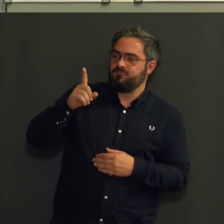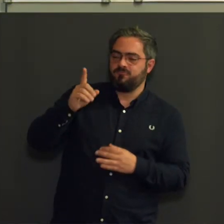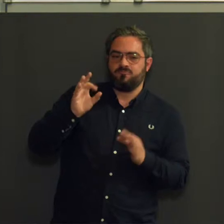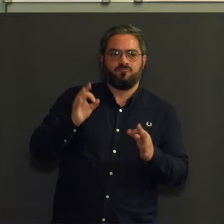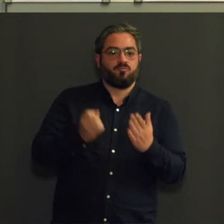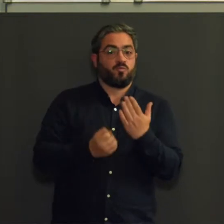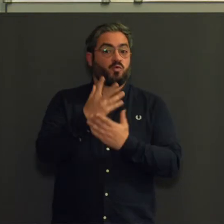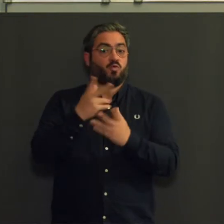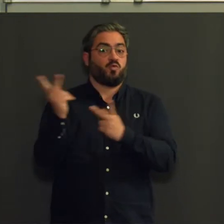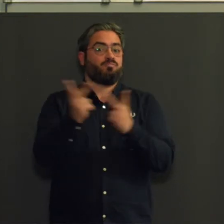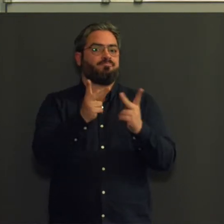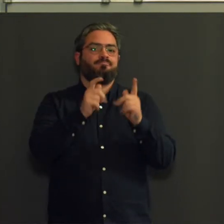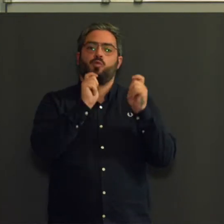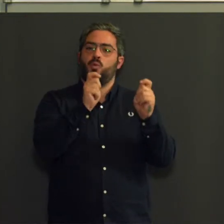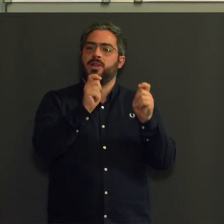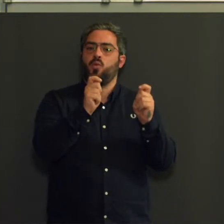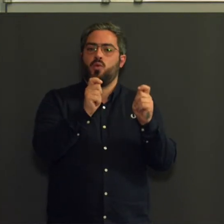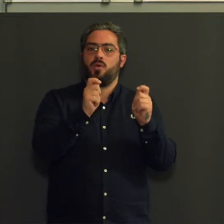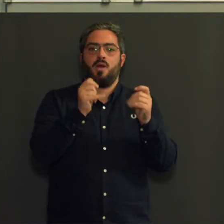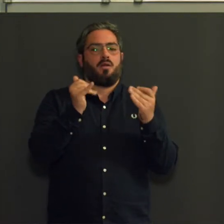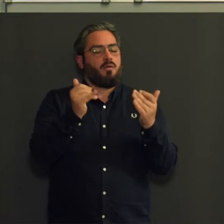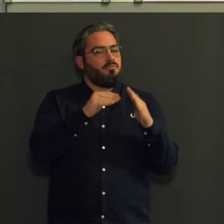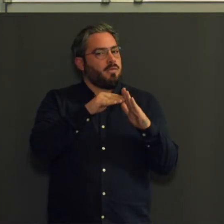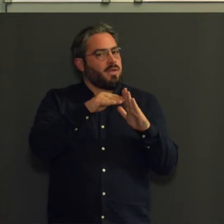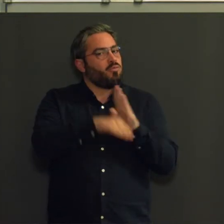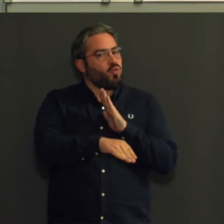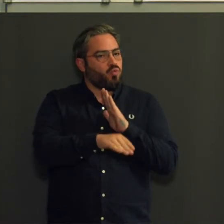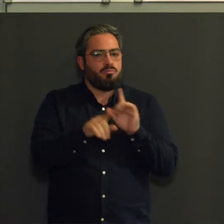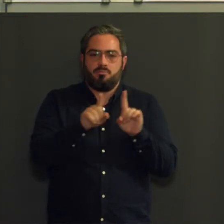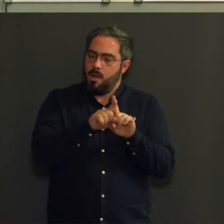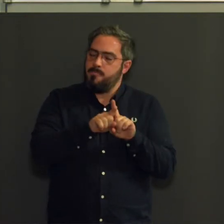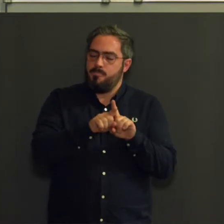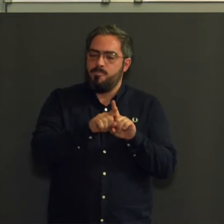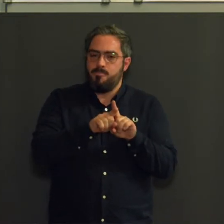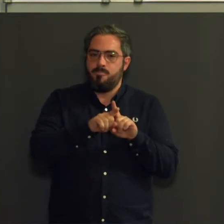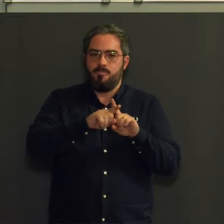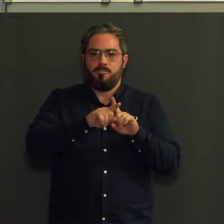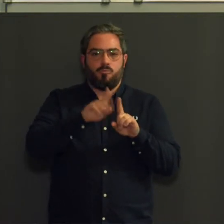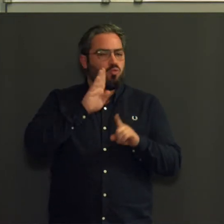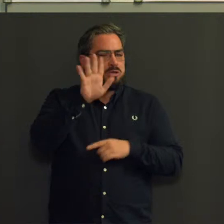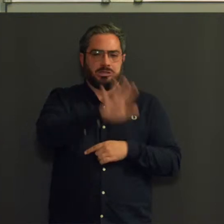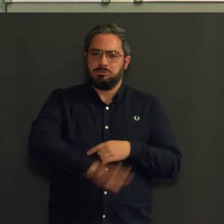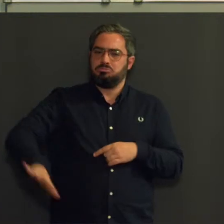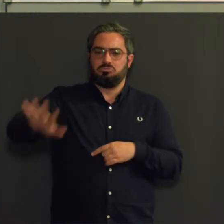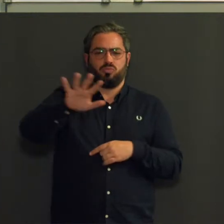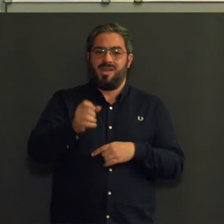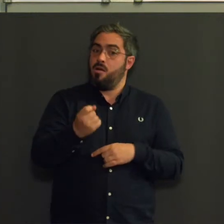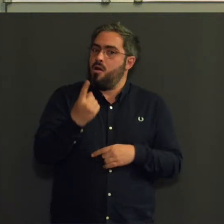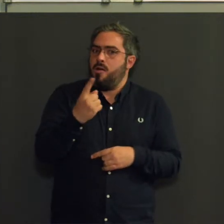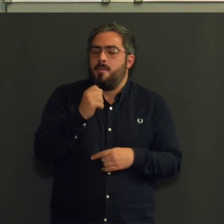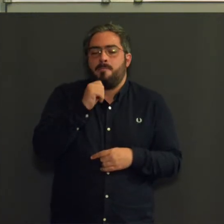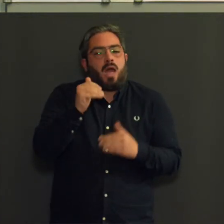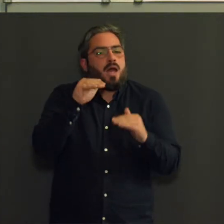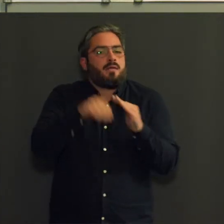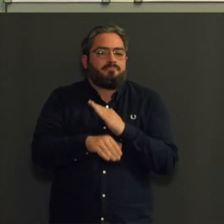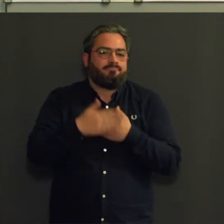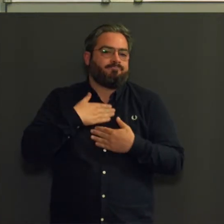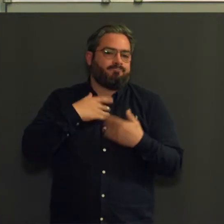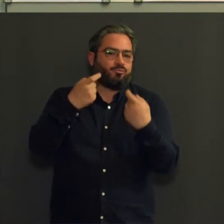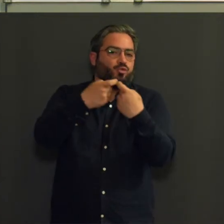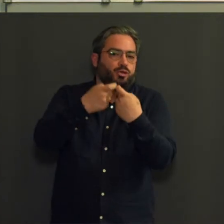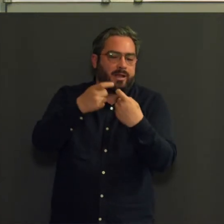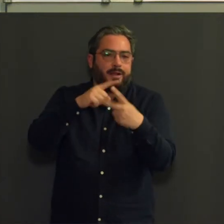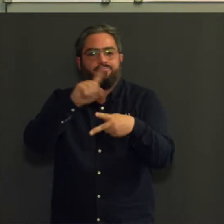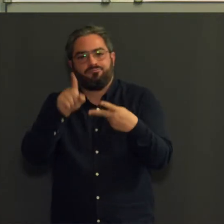nouvelles hospitalisations, eh bien elles diminuent. Elles diminuent également globalement, sauf dans la région de Bruxelles et dans le Brabant wallon.